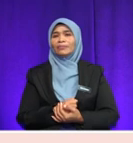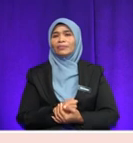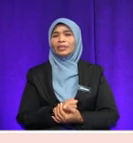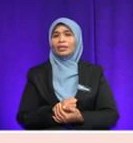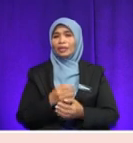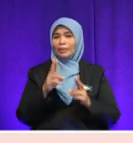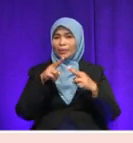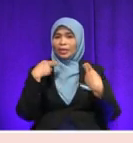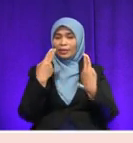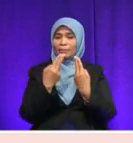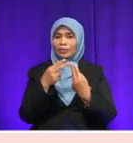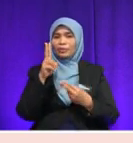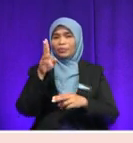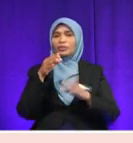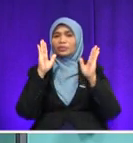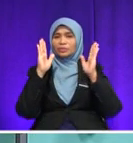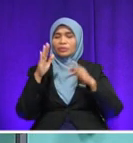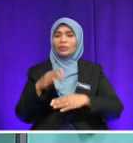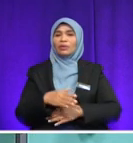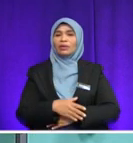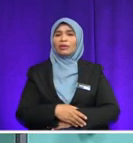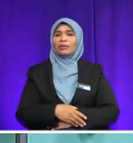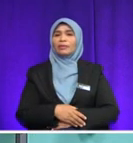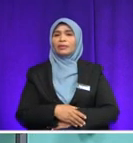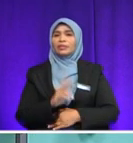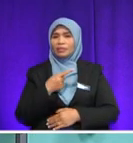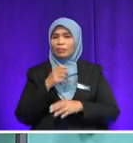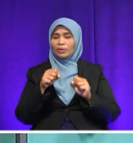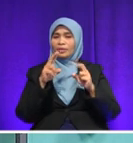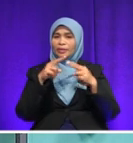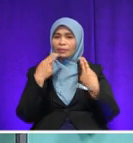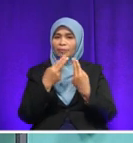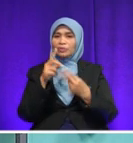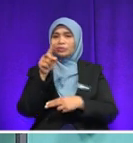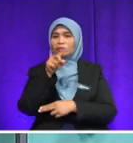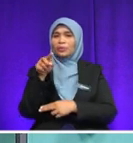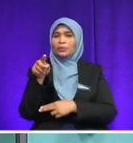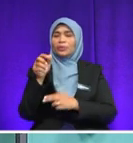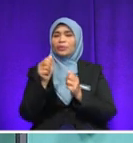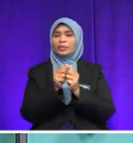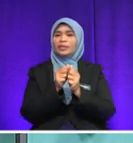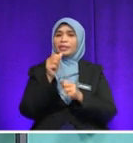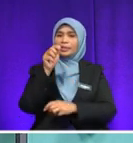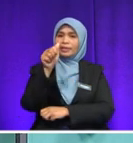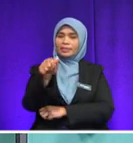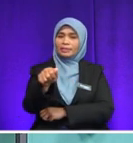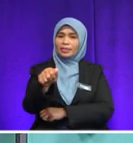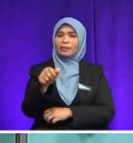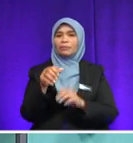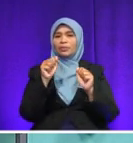menghimpunkan dua salat maknanya salat ini kita boleh himpun suhu dengan asar boleh